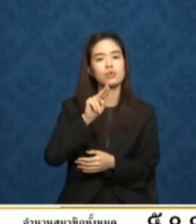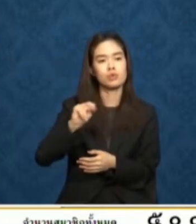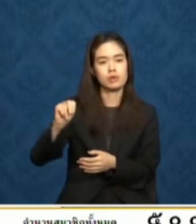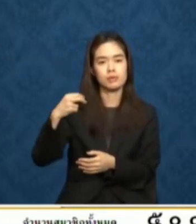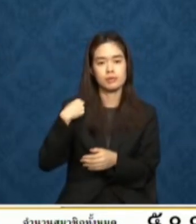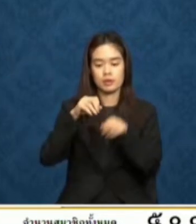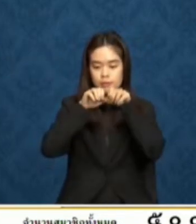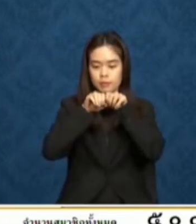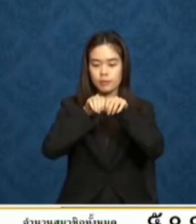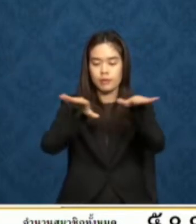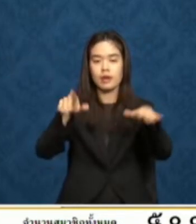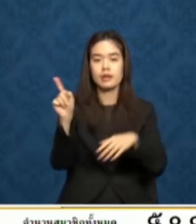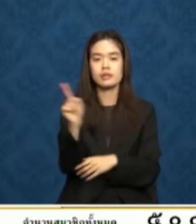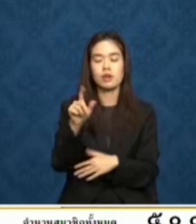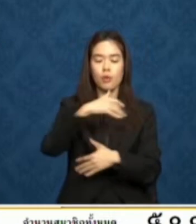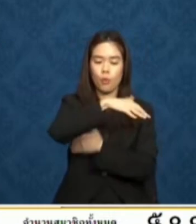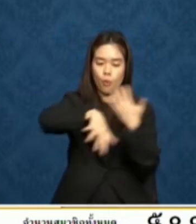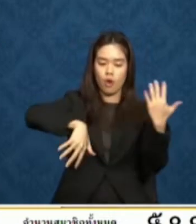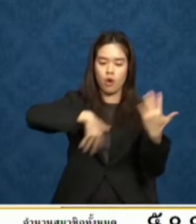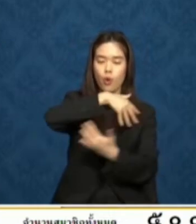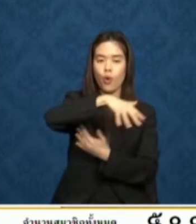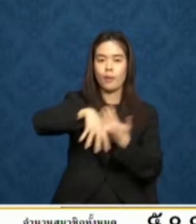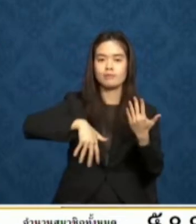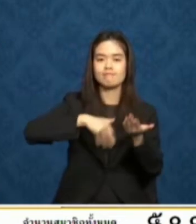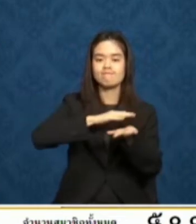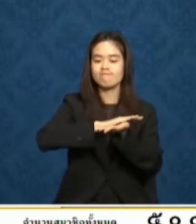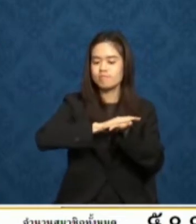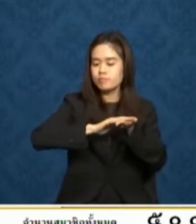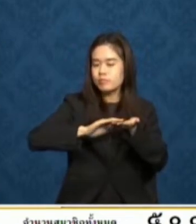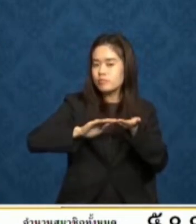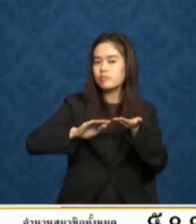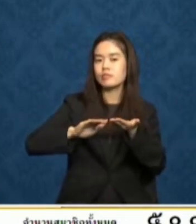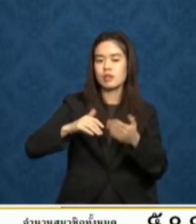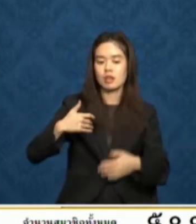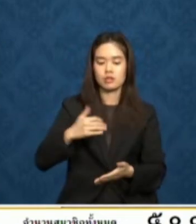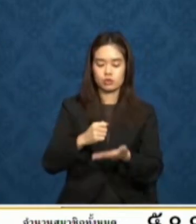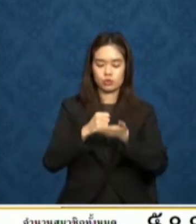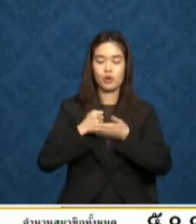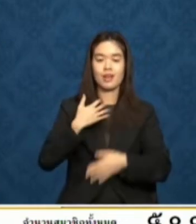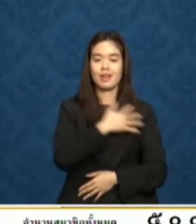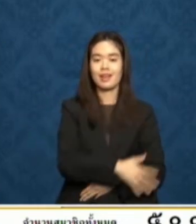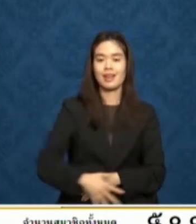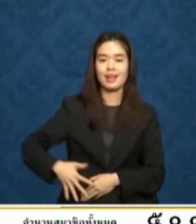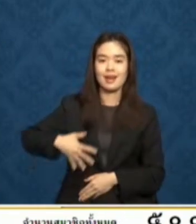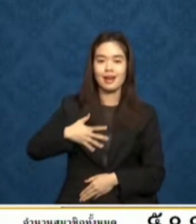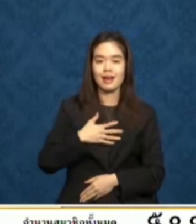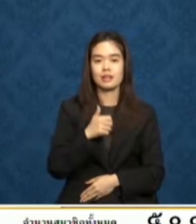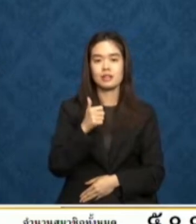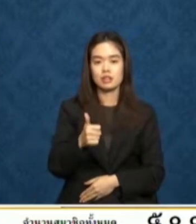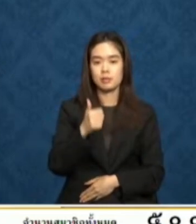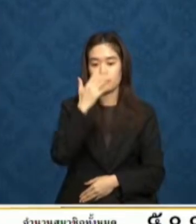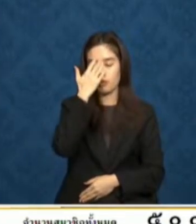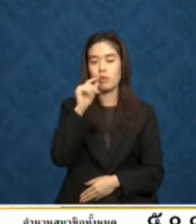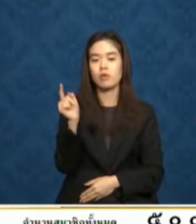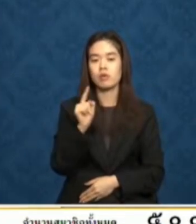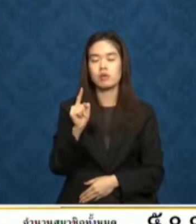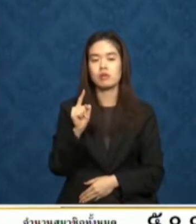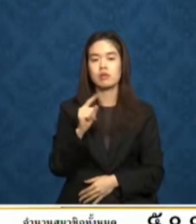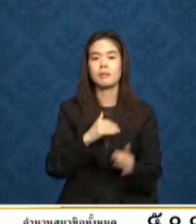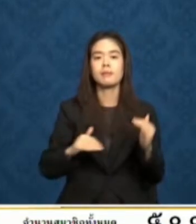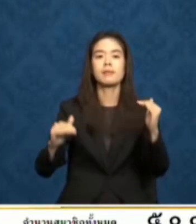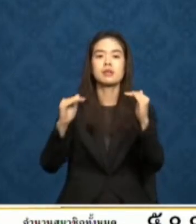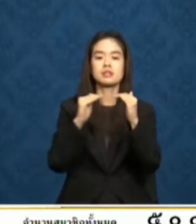การเข้าถึงสงแรร้อมที่สะอาดดีต่สุขภาพ และยงยืนเป็นสิทธิมนุย paralyzed ศากล